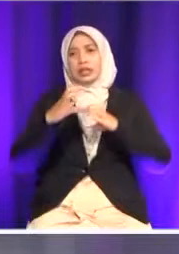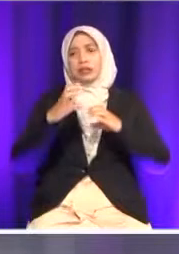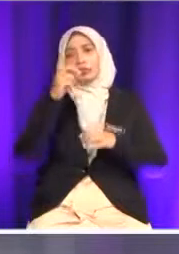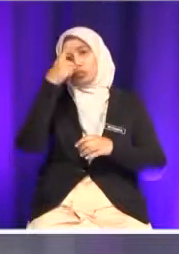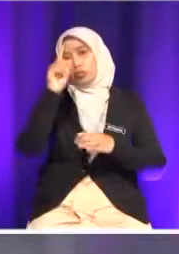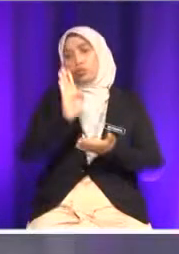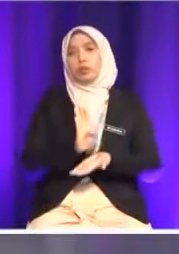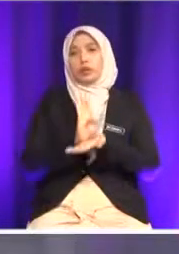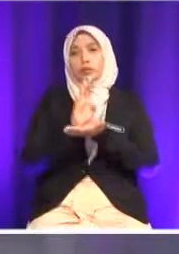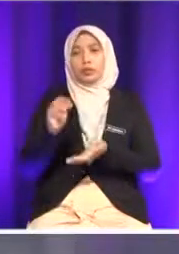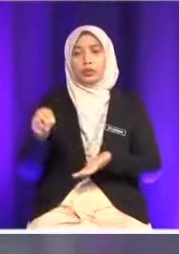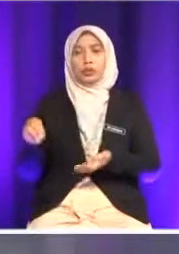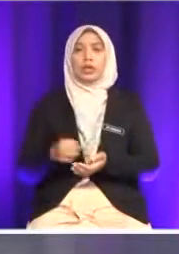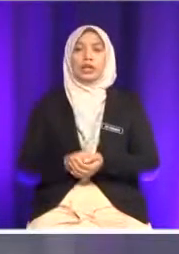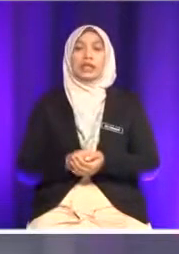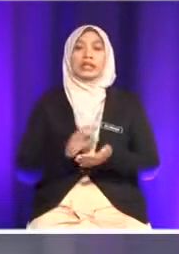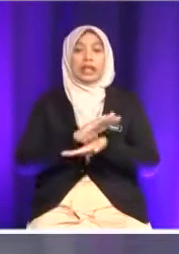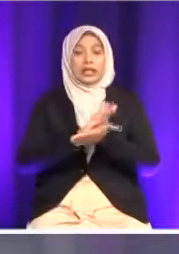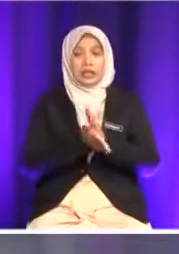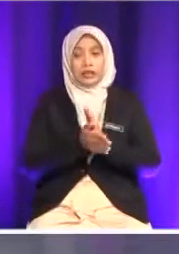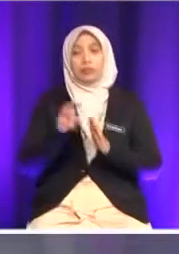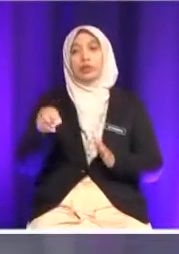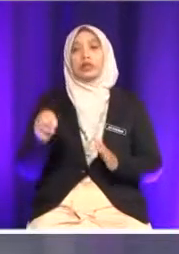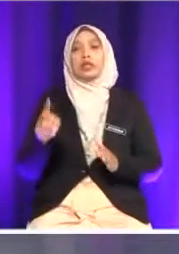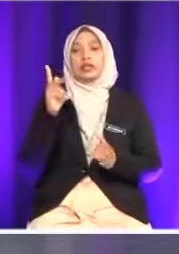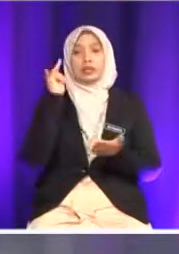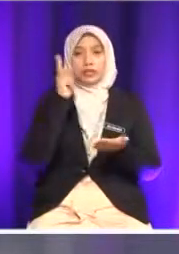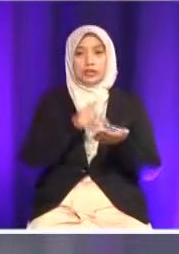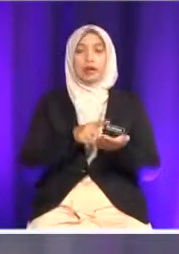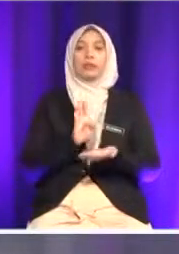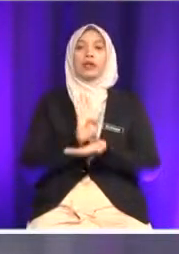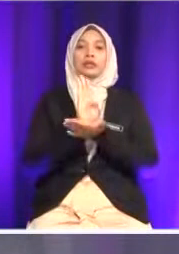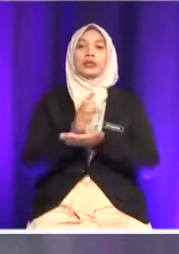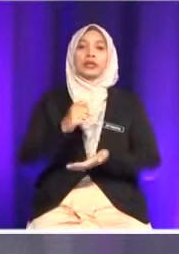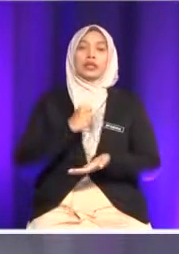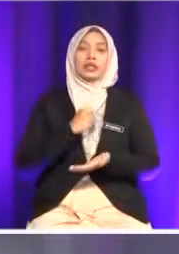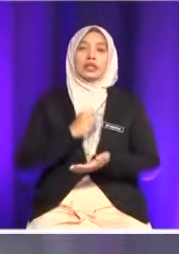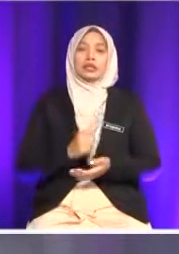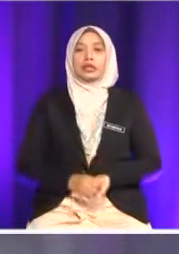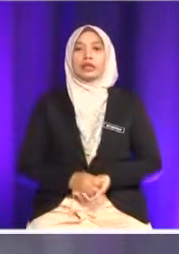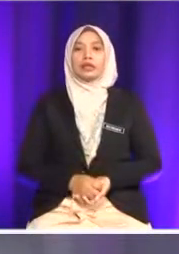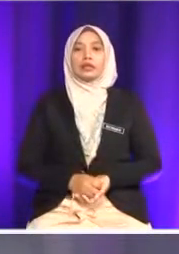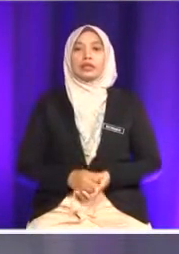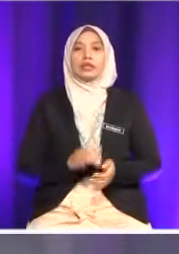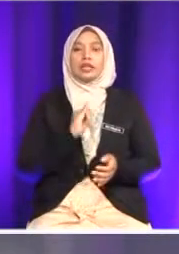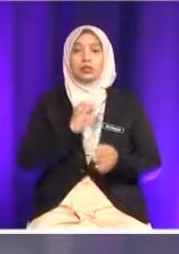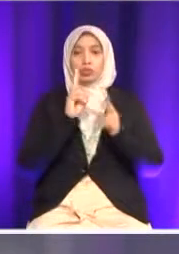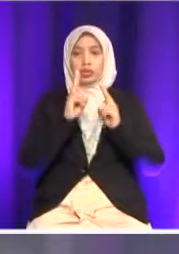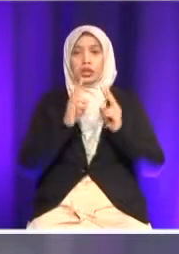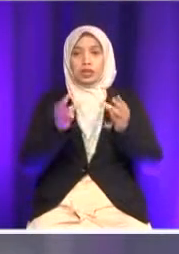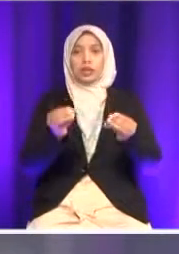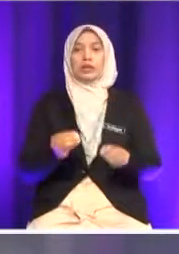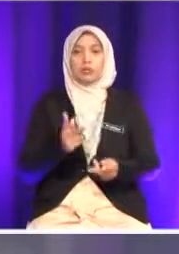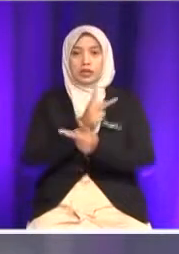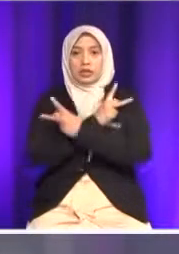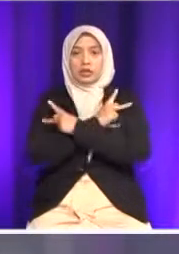murid-murid murid-murid juga kena bantu diri sendiri Baiklah saya ucapkan terima kasih banyak-banyak kepada yang